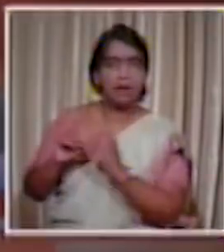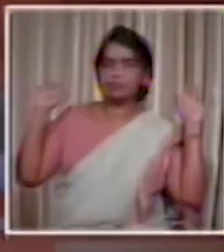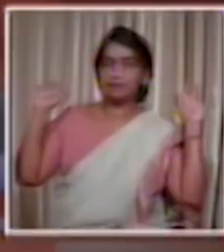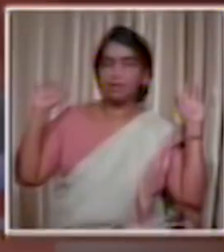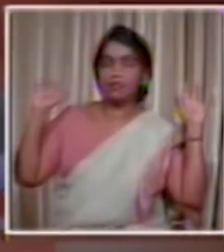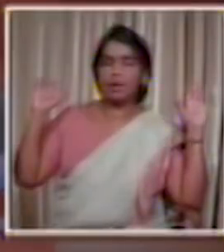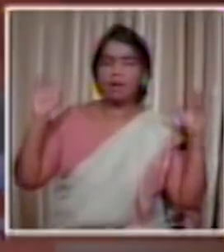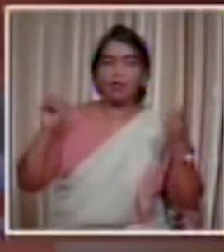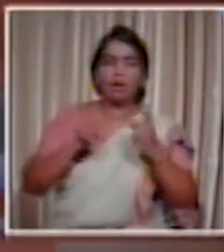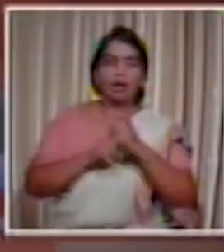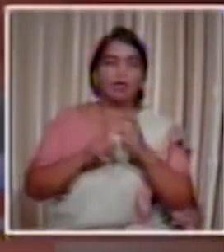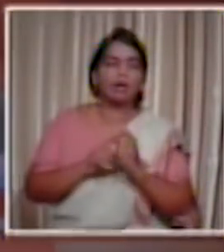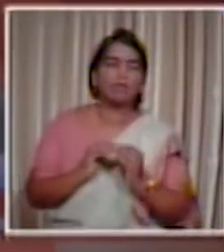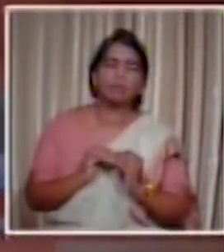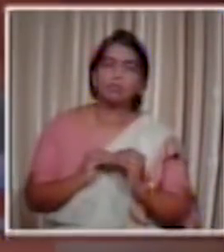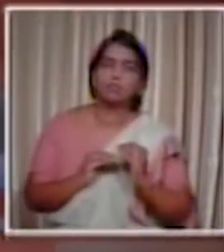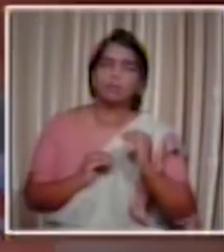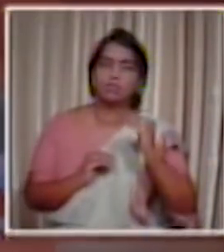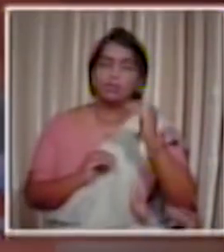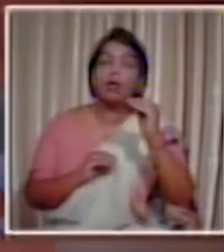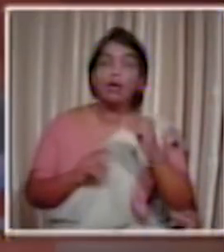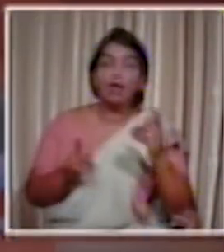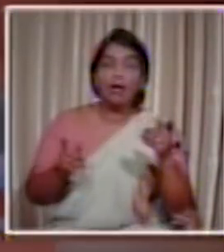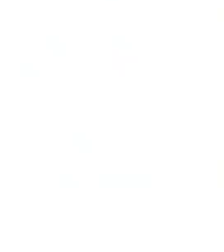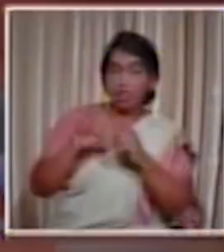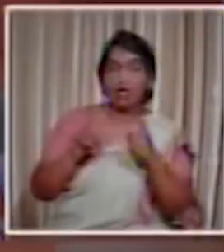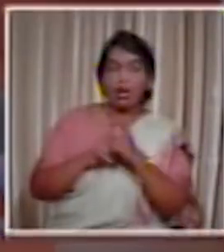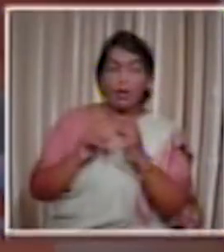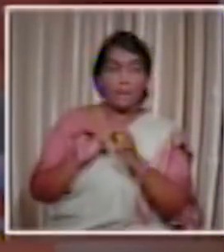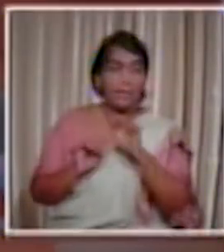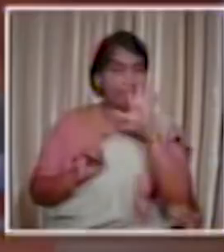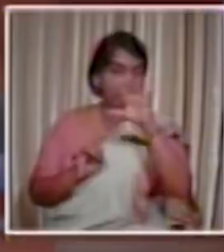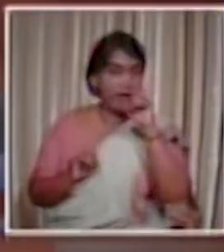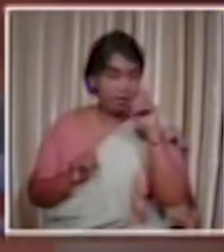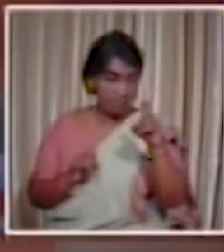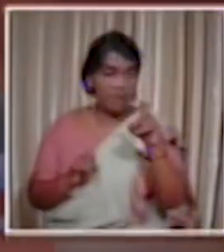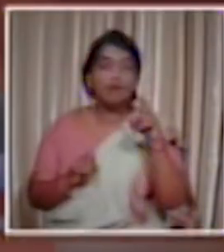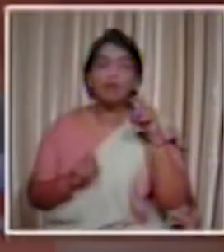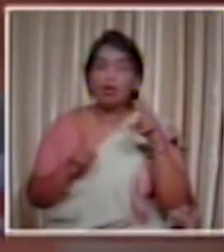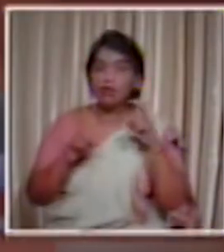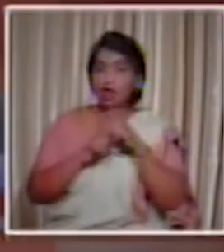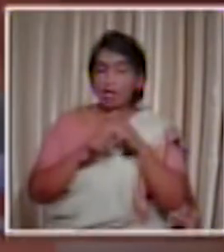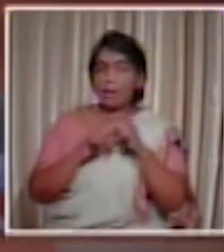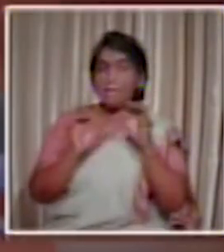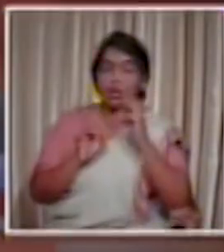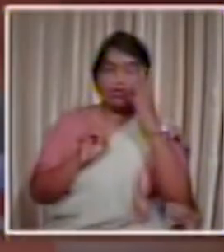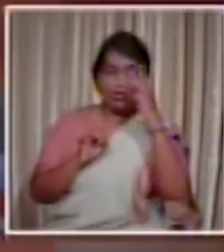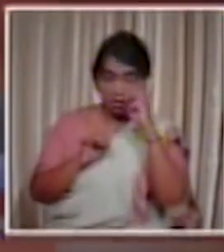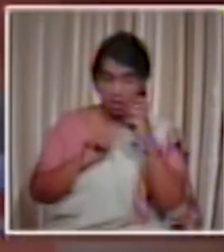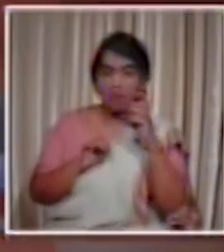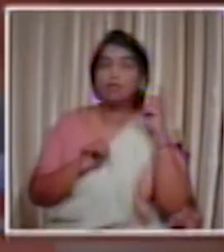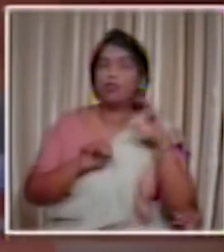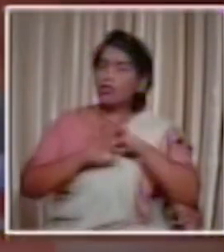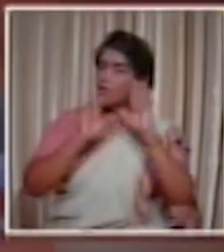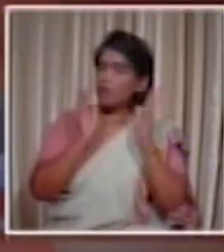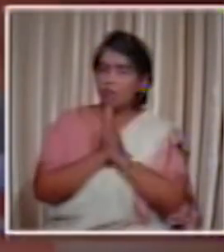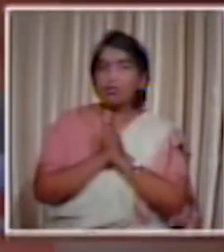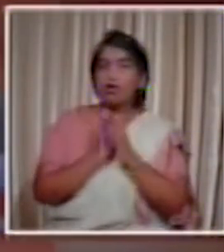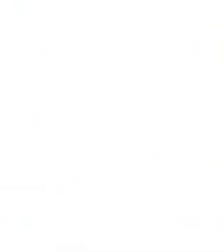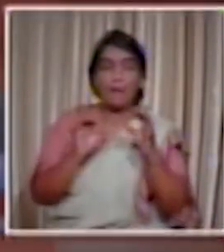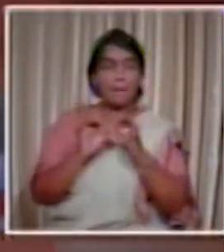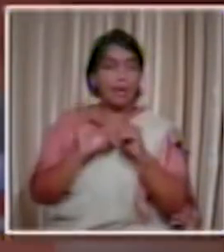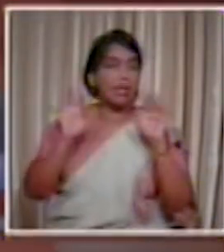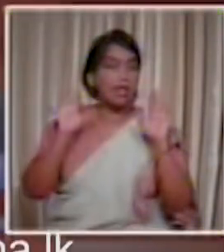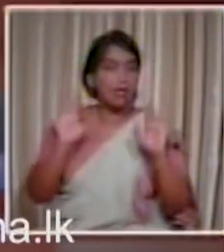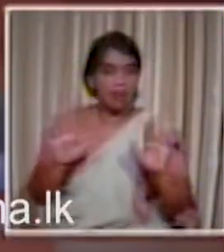අත්තරිය හරියට කබ්‍රල් සරම ඇඳගෙන ඔලුවෙන් හිටගත්තා වගේ වැඩක් විදේශගත ශ්‍රමිකයන් ඩොලර් බිලියන 3000ක් විතර ආසන්න ප්‍රමාණය මේ ඔක්කොම එකතු කරාම ඩොලර් බිලියන